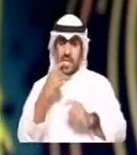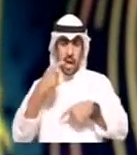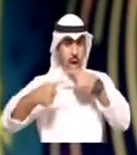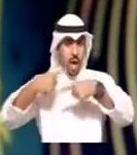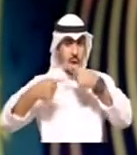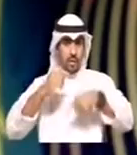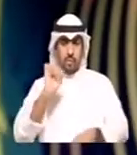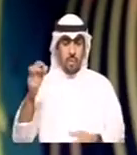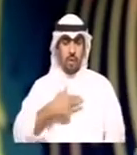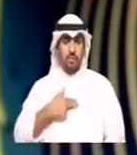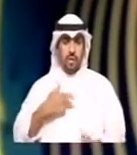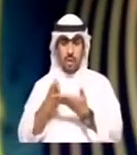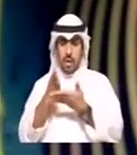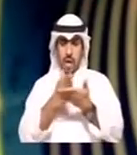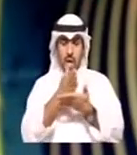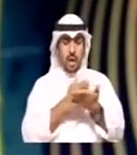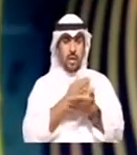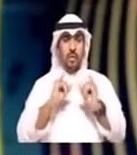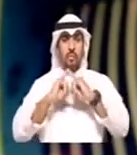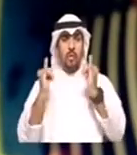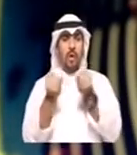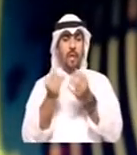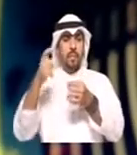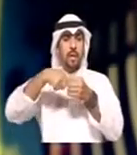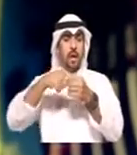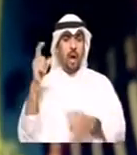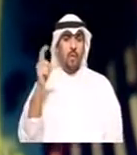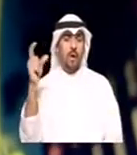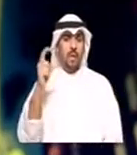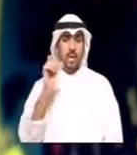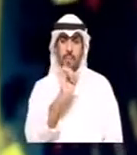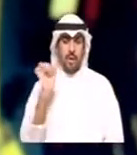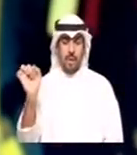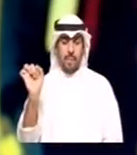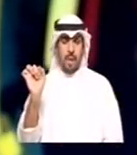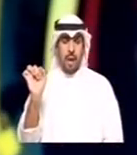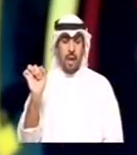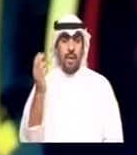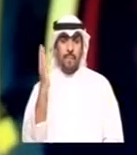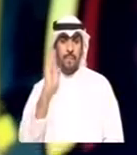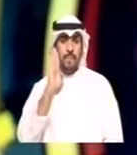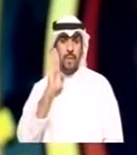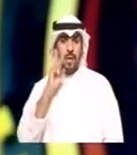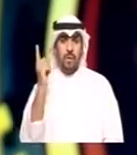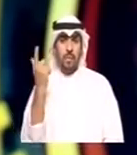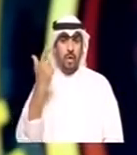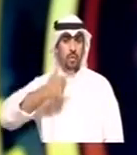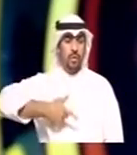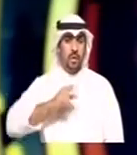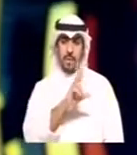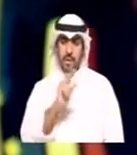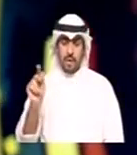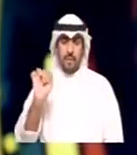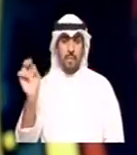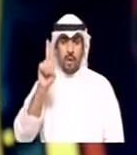الاعضاء في منظمه التعاون الاسلامي وذلك على هامش اعمال الدوره الحاديه والسبعين للجمعيه العامه للامم المتحده